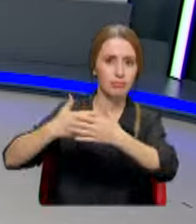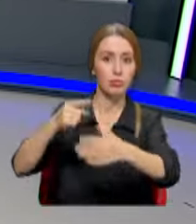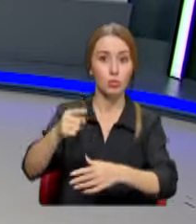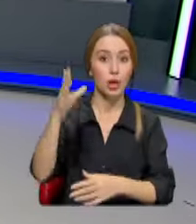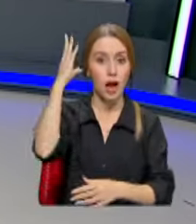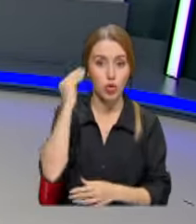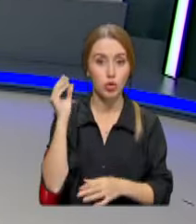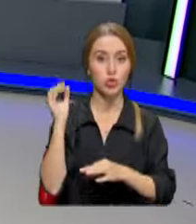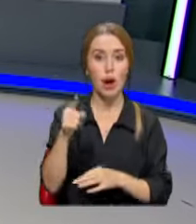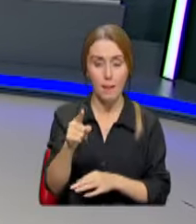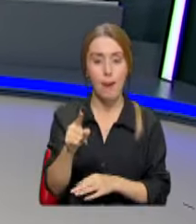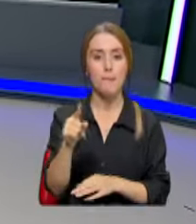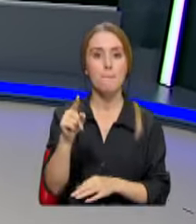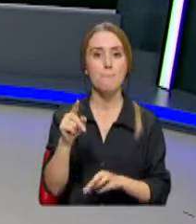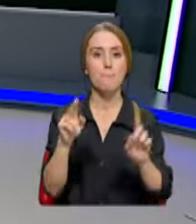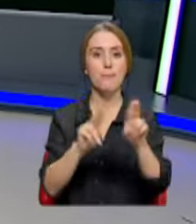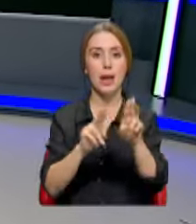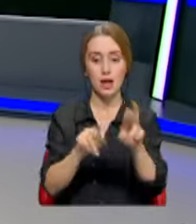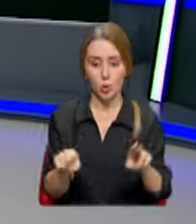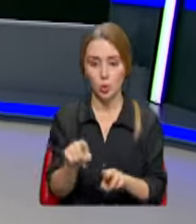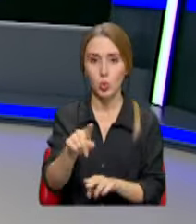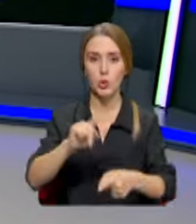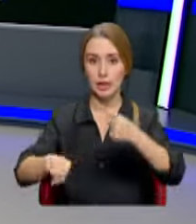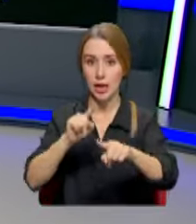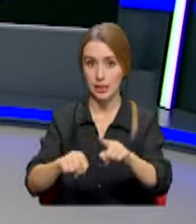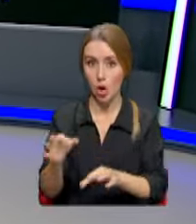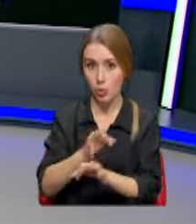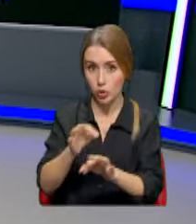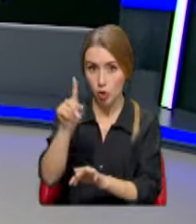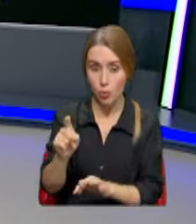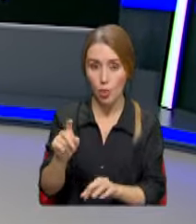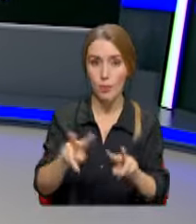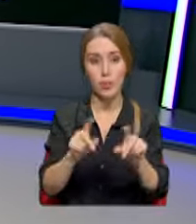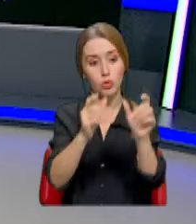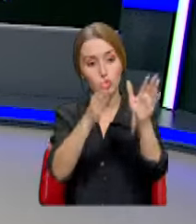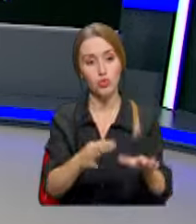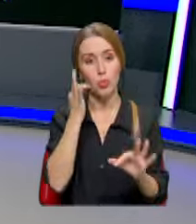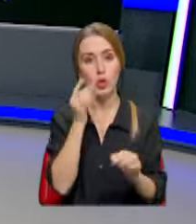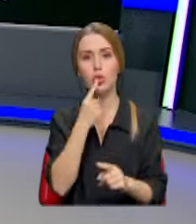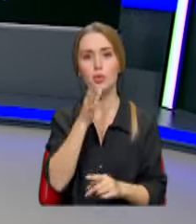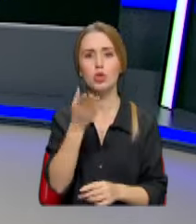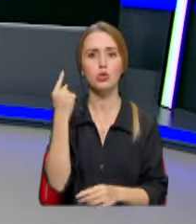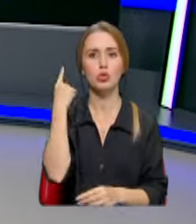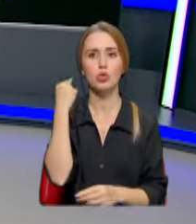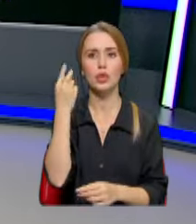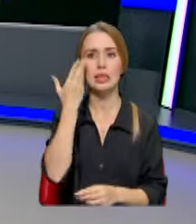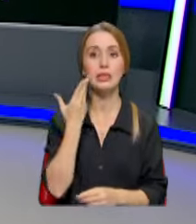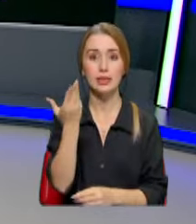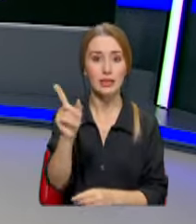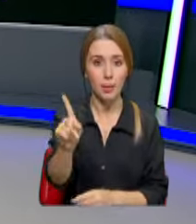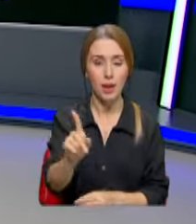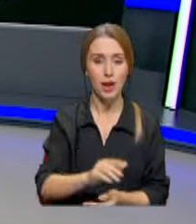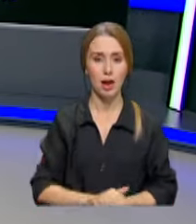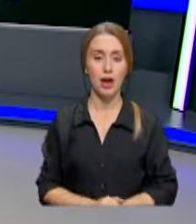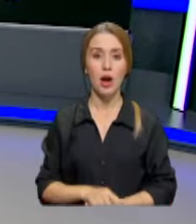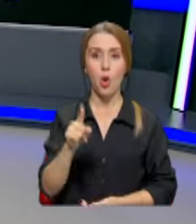anlıyoruz. Ama PKK Kürt siyasi hareketi midir? Mehmet Uçum böyle bir laf etmişti. Biliyorsunuz, dün izlediniz. Fakat